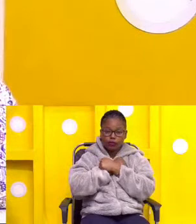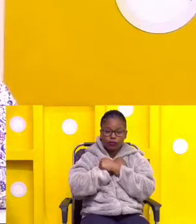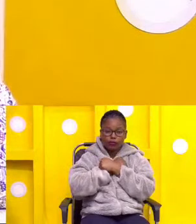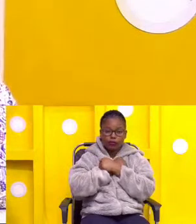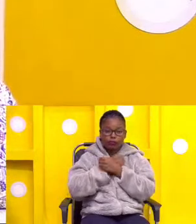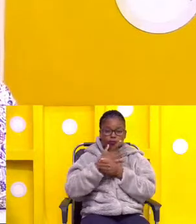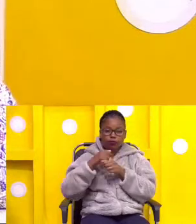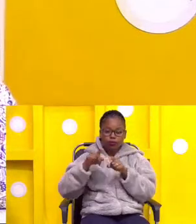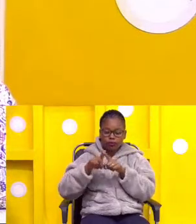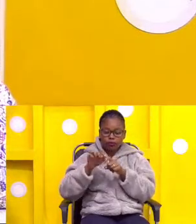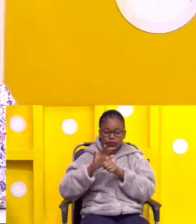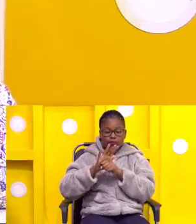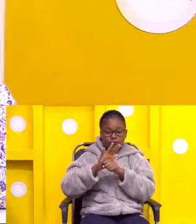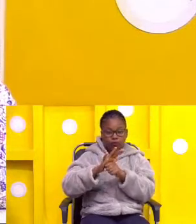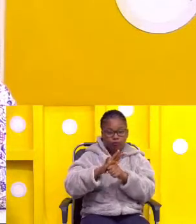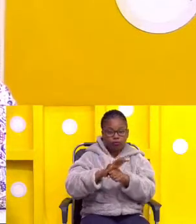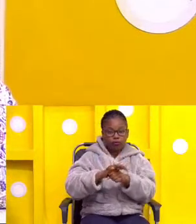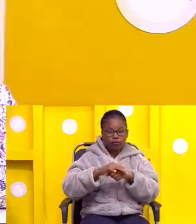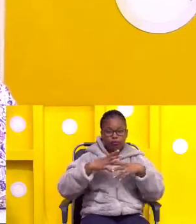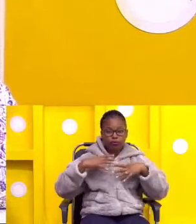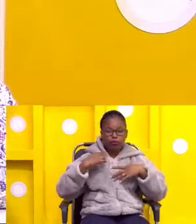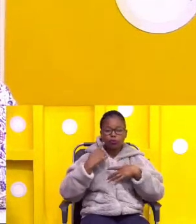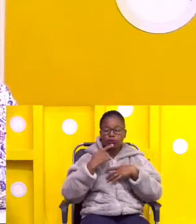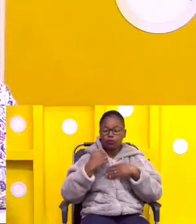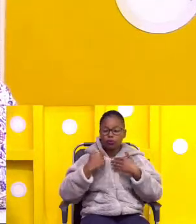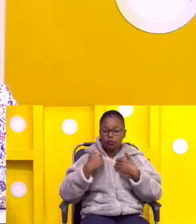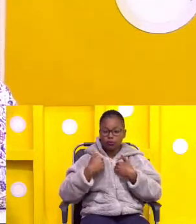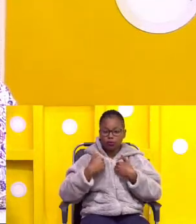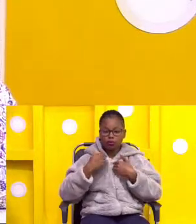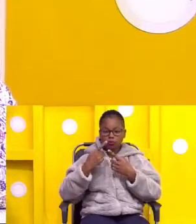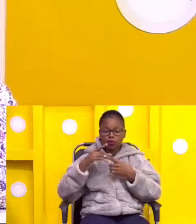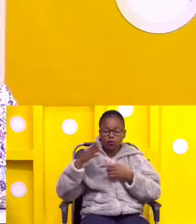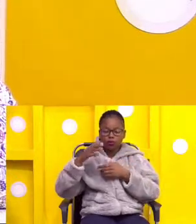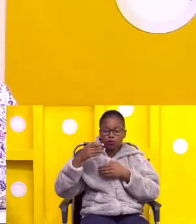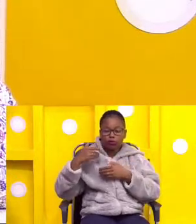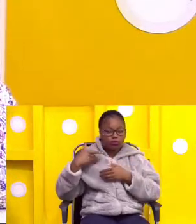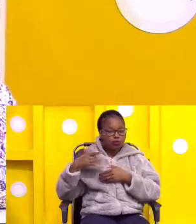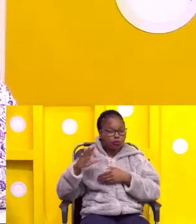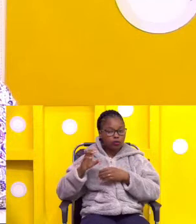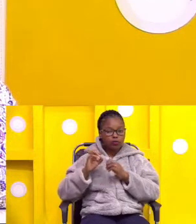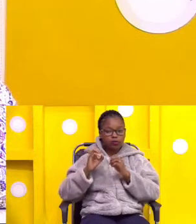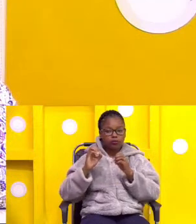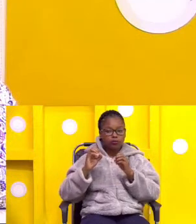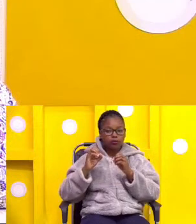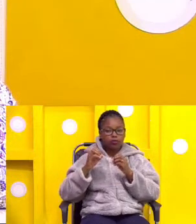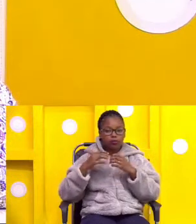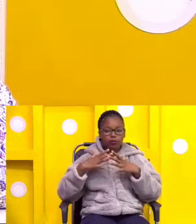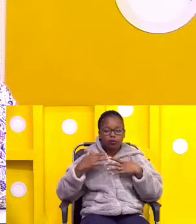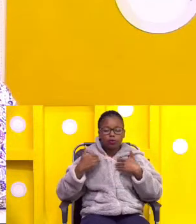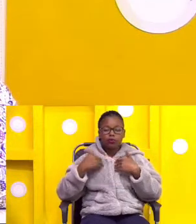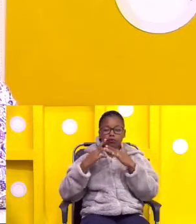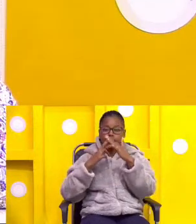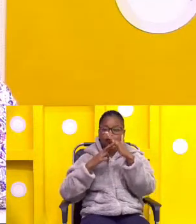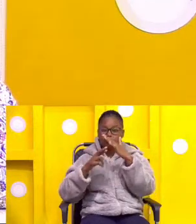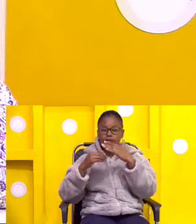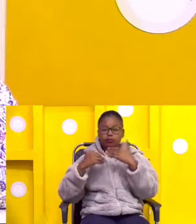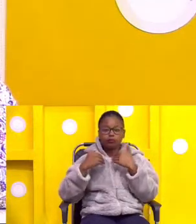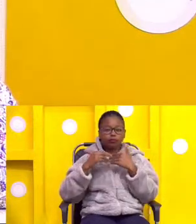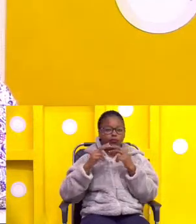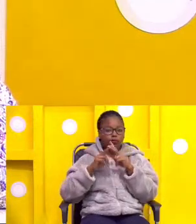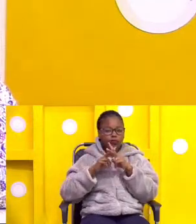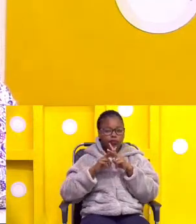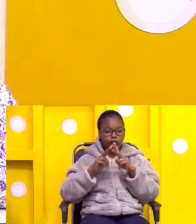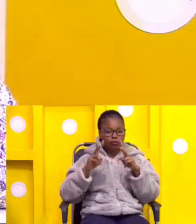ni kunyararwo ni aria muciaranirwo nao ndunyararitwo ni ngai na kuria ndumeitio muno muno muno muno na ciana